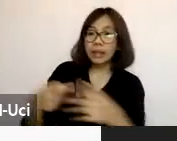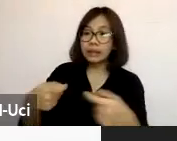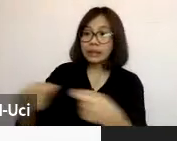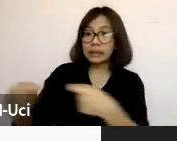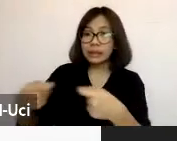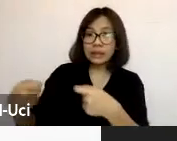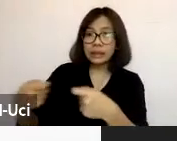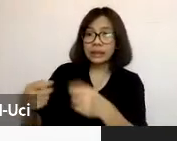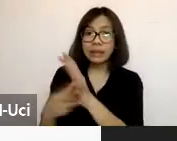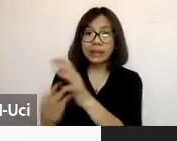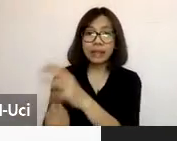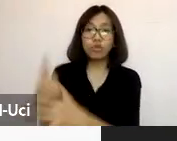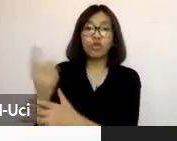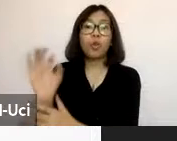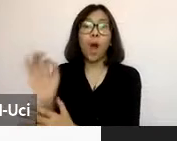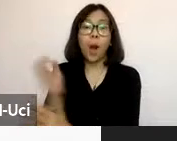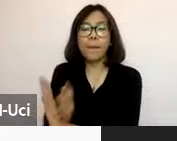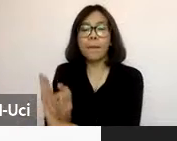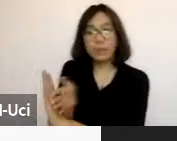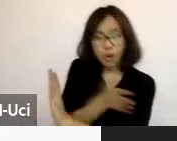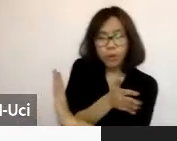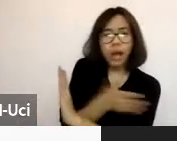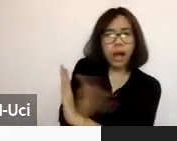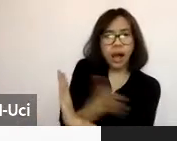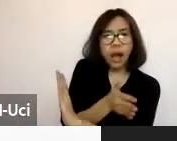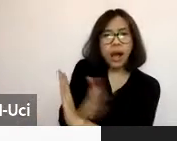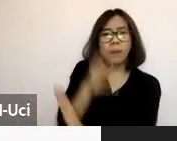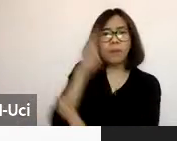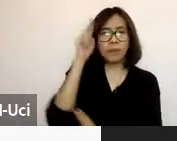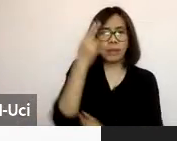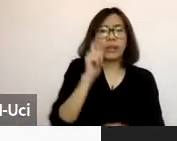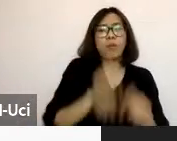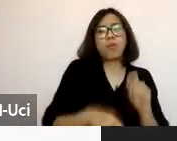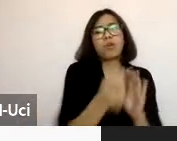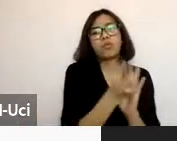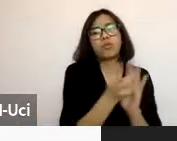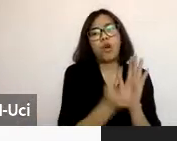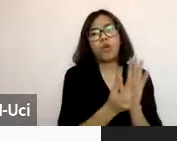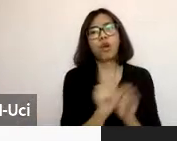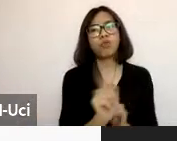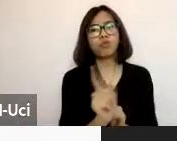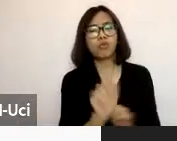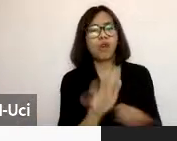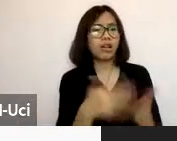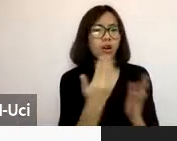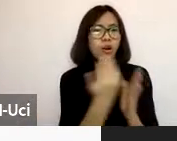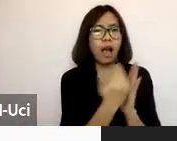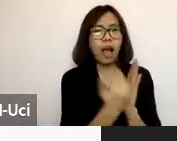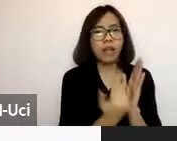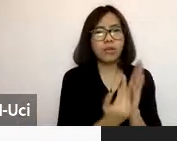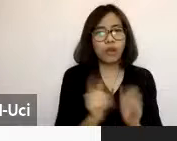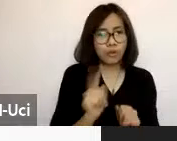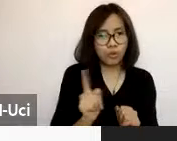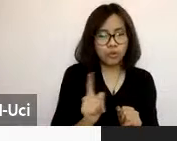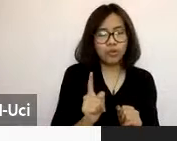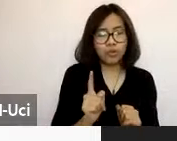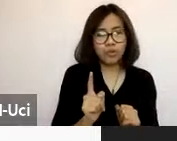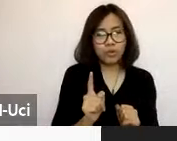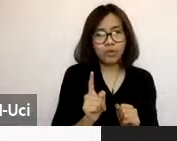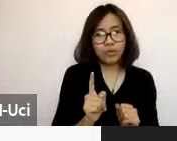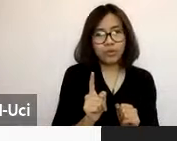karena political will pemerintah untuk bisa melindungi konsumen maka disusunlah suatu peraturan